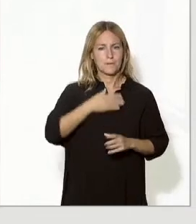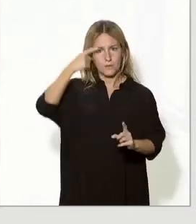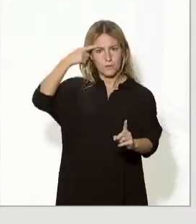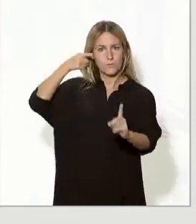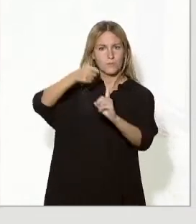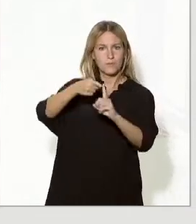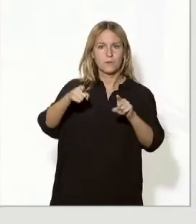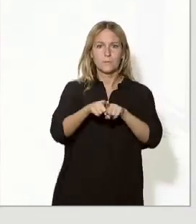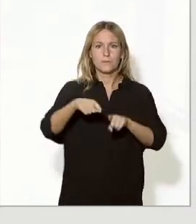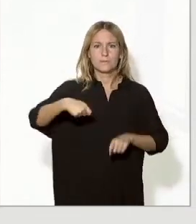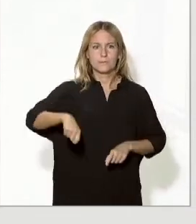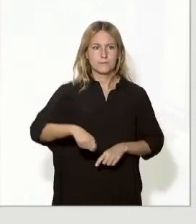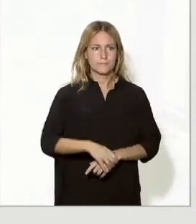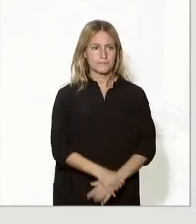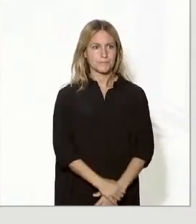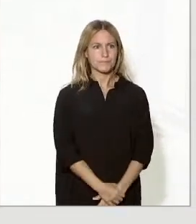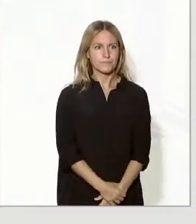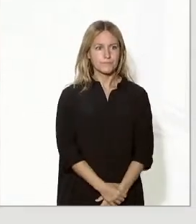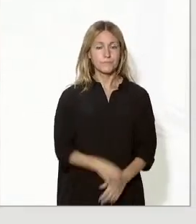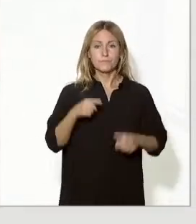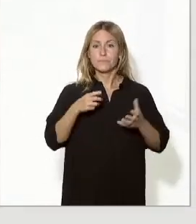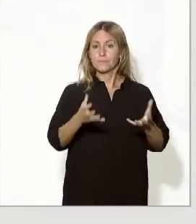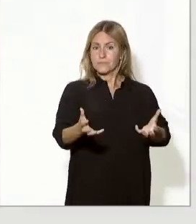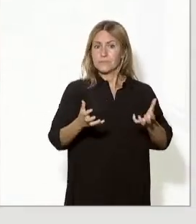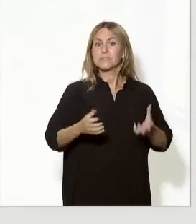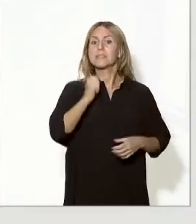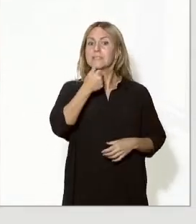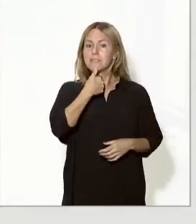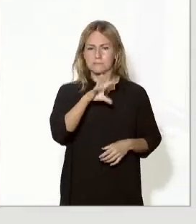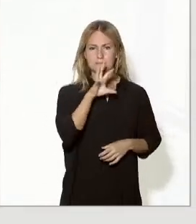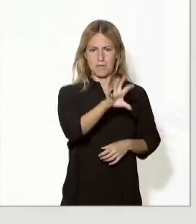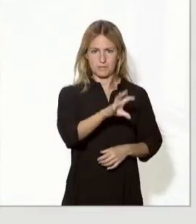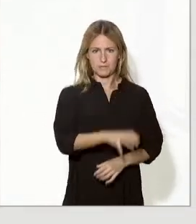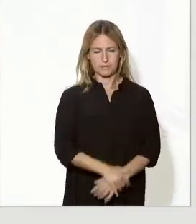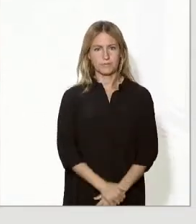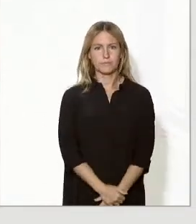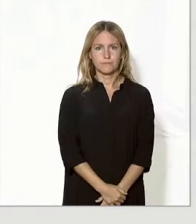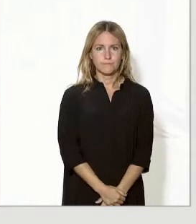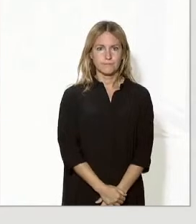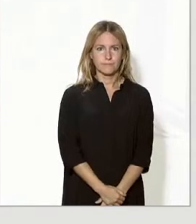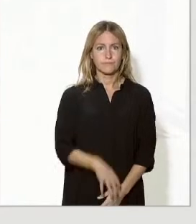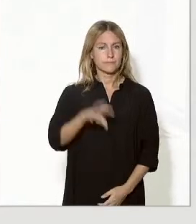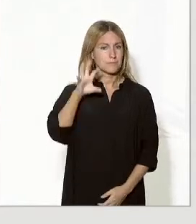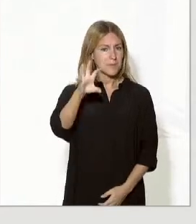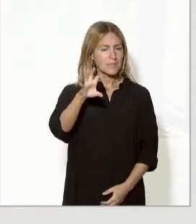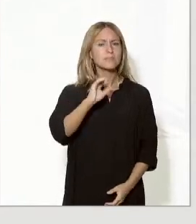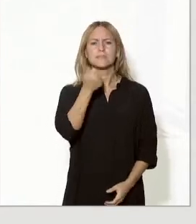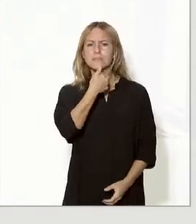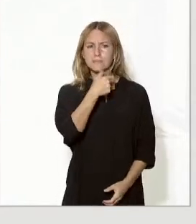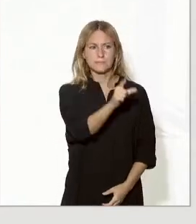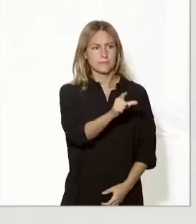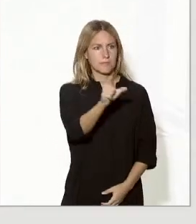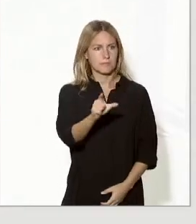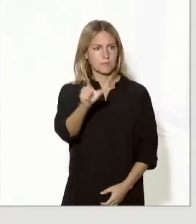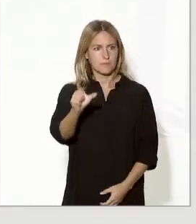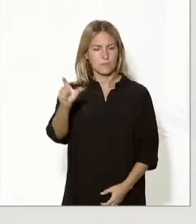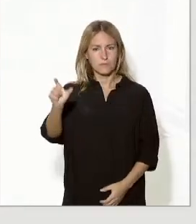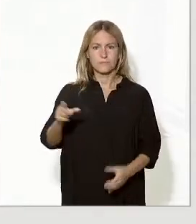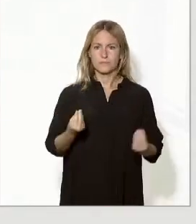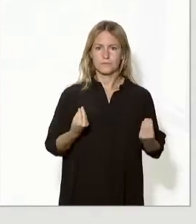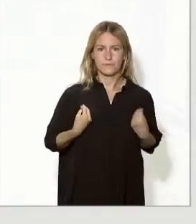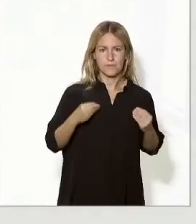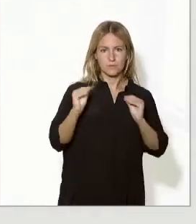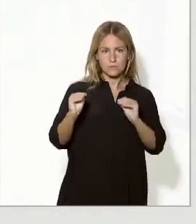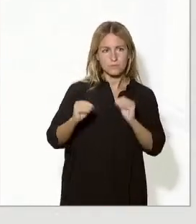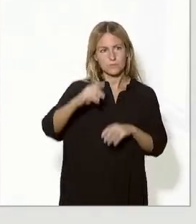objectiu com a president, que qui guanyi sigui el país. I el país és la seva gent, la seva vida,